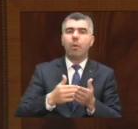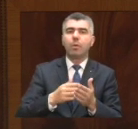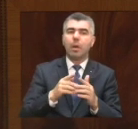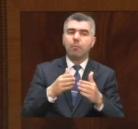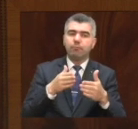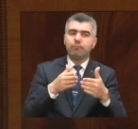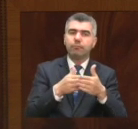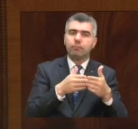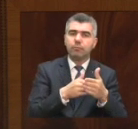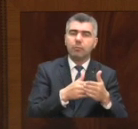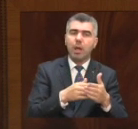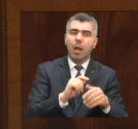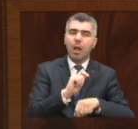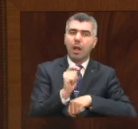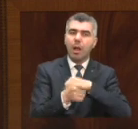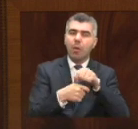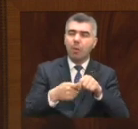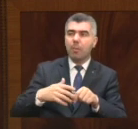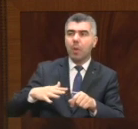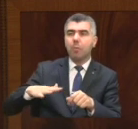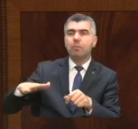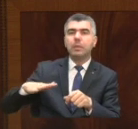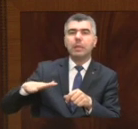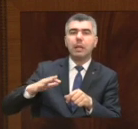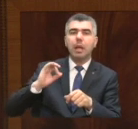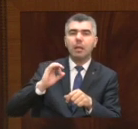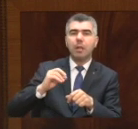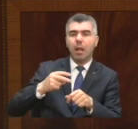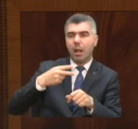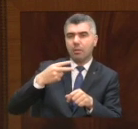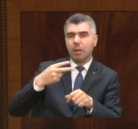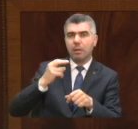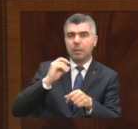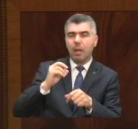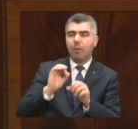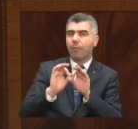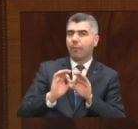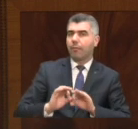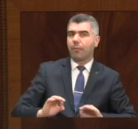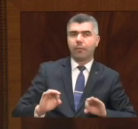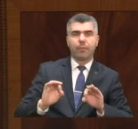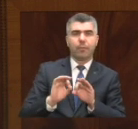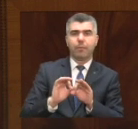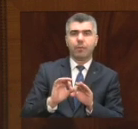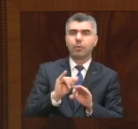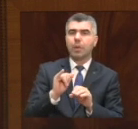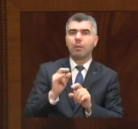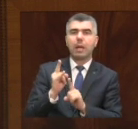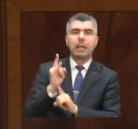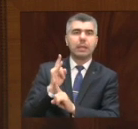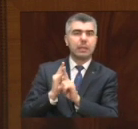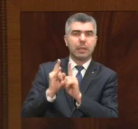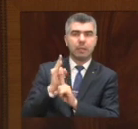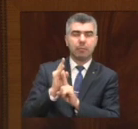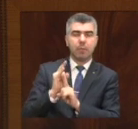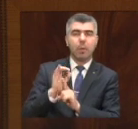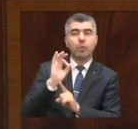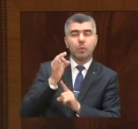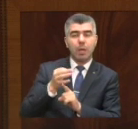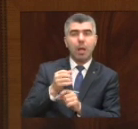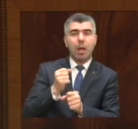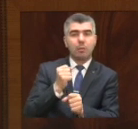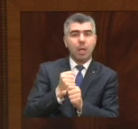المجال القروي والحضري لم يكن بخطابات الورديه ونوايا الحسنه كما كان يحدث في الماضي بل بالافعال